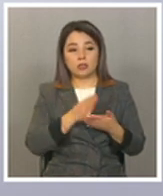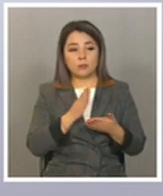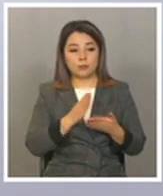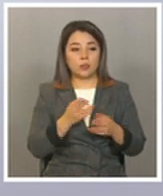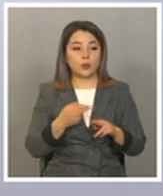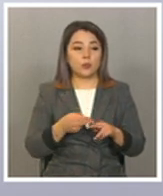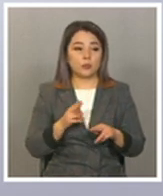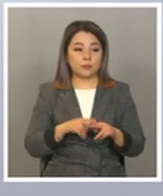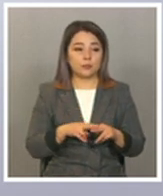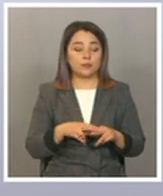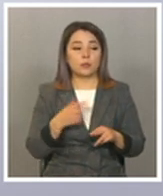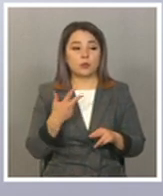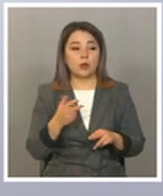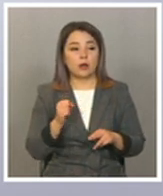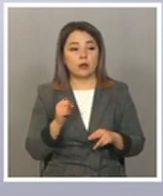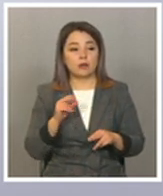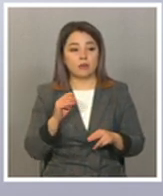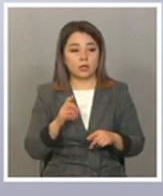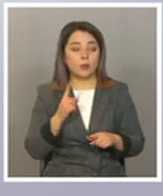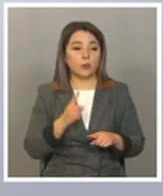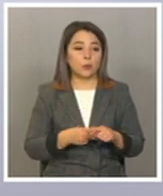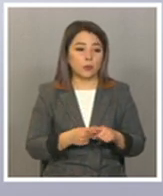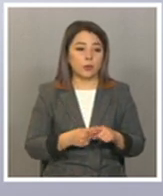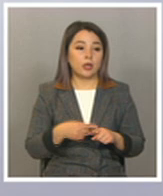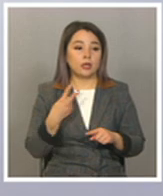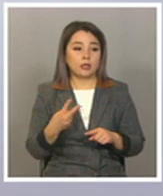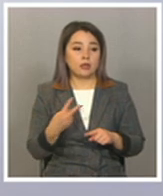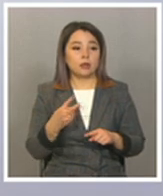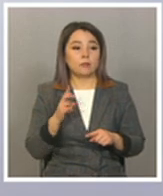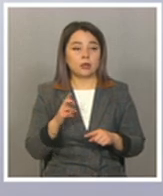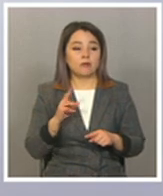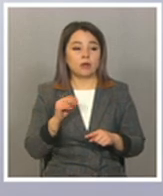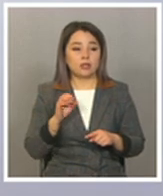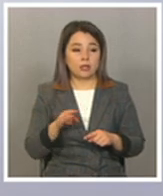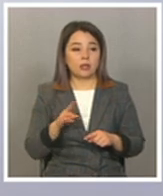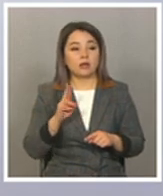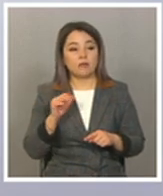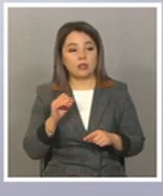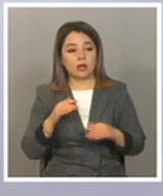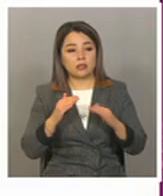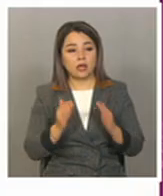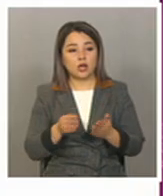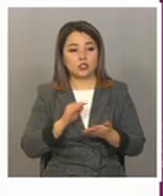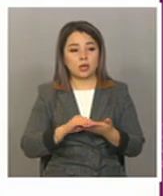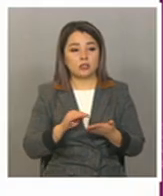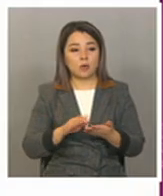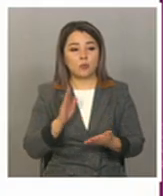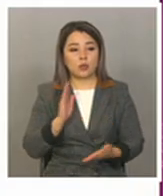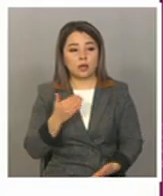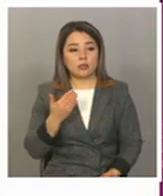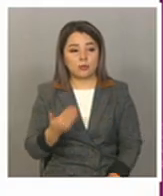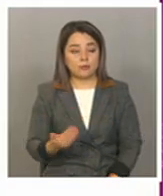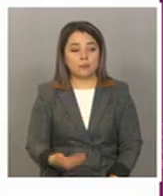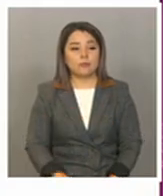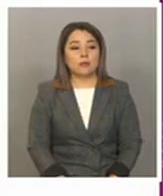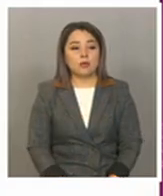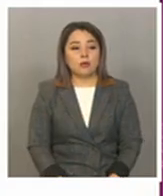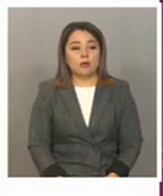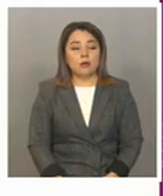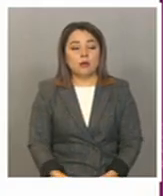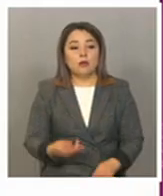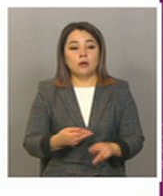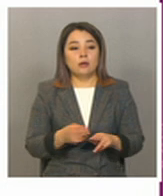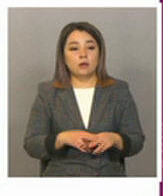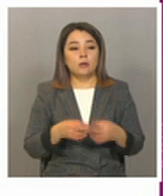Онда 3a квадрат қосу 2b квадраттың квадраты болады. Олай болса, бос